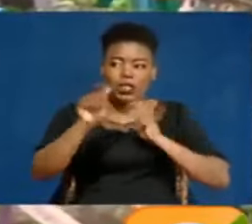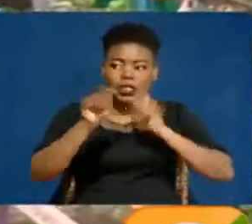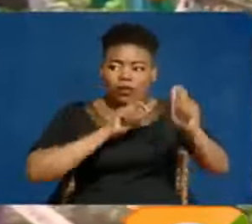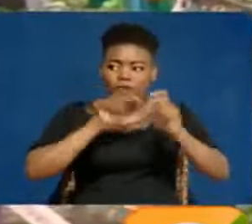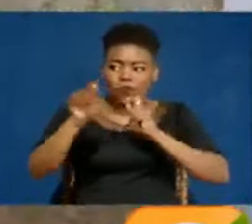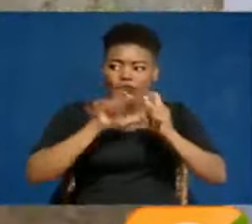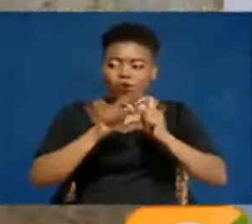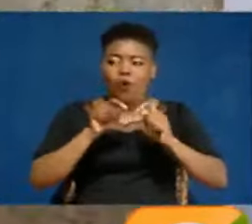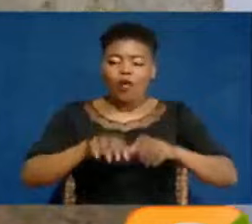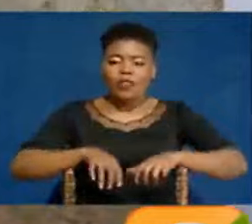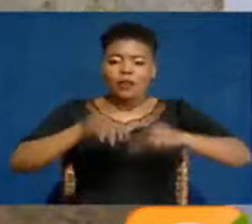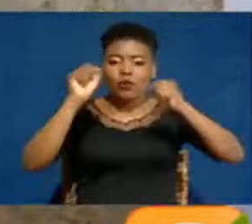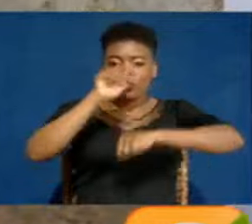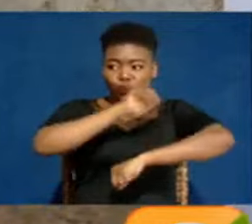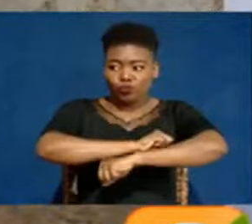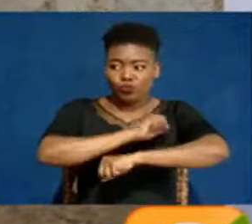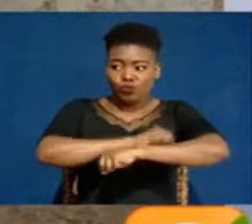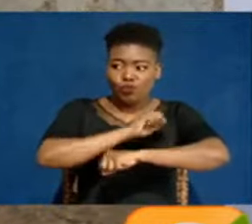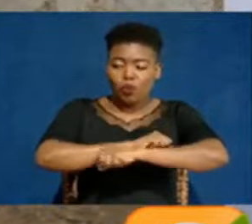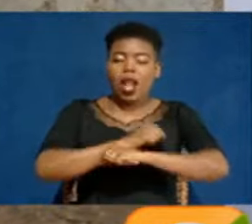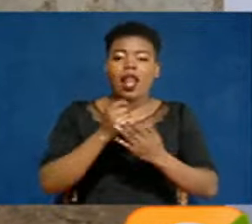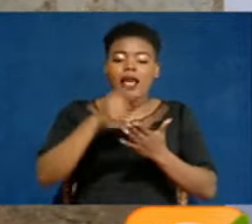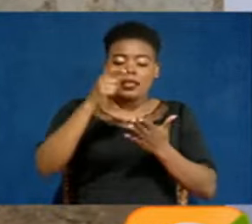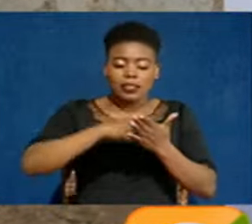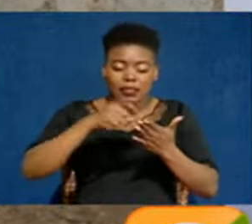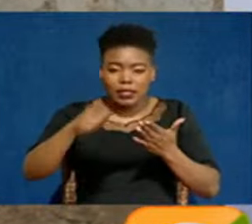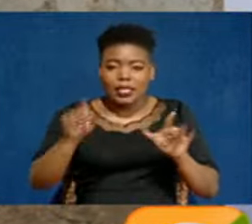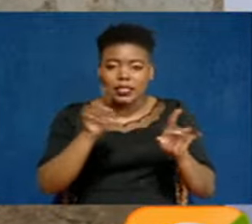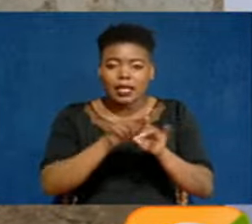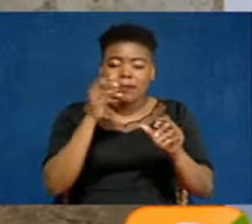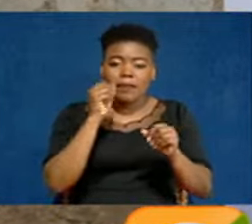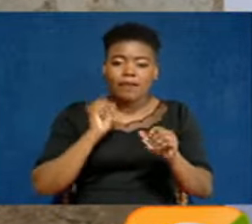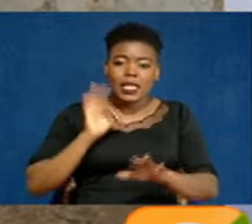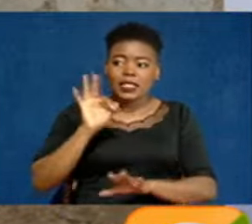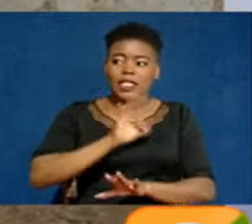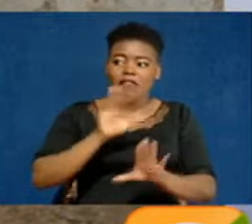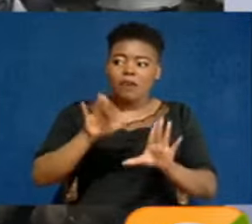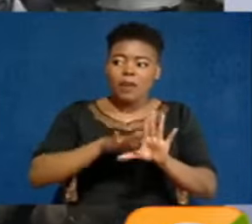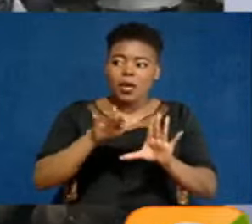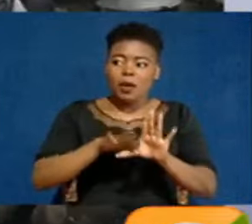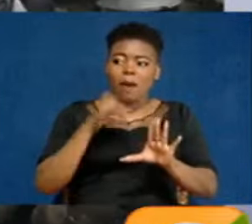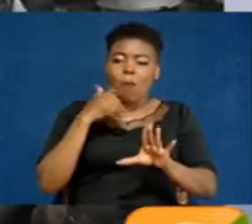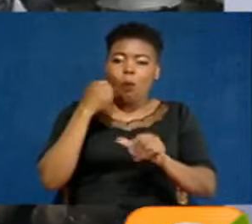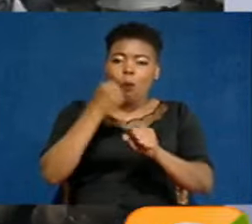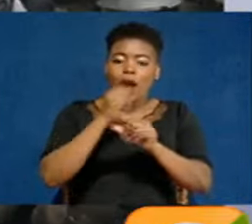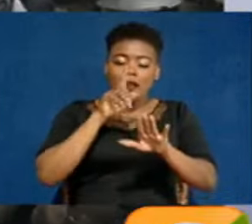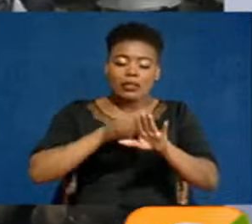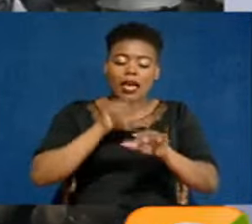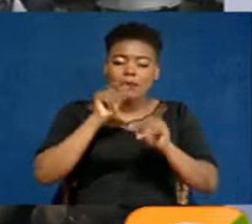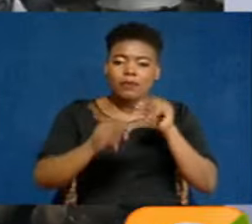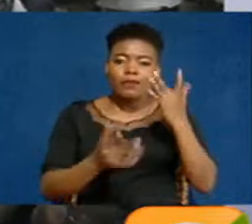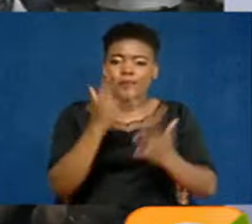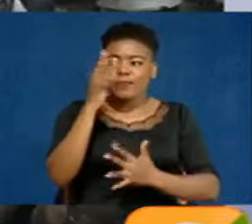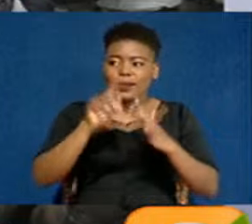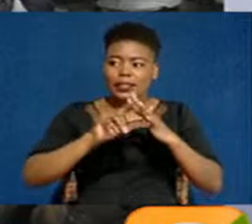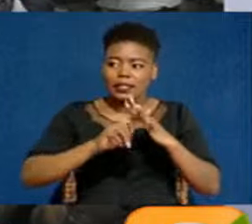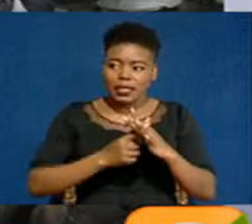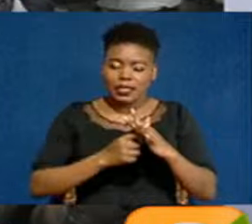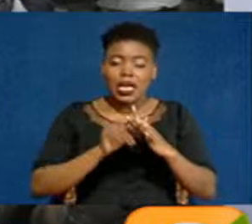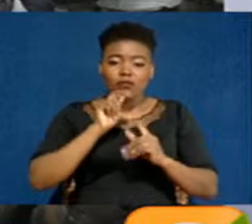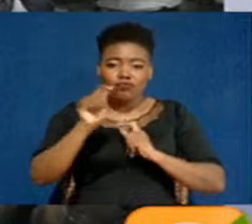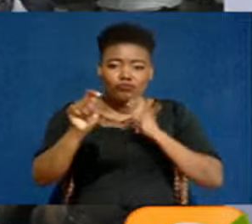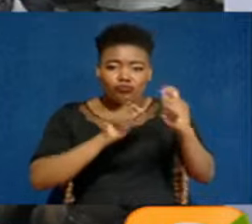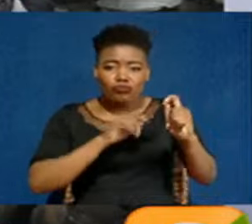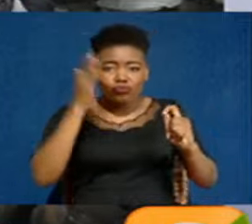wa shule hiyo, mabawabu, pamoja na wafanyikazi waliokuwepo shuleni wakati wa mkasa huo,